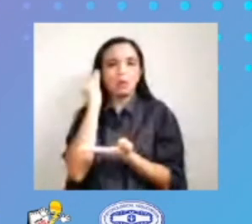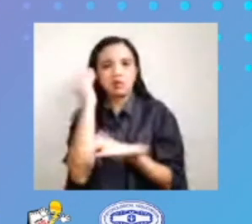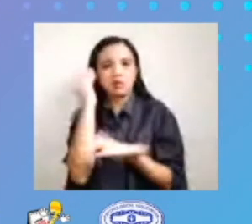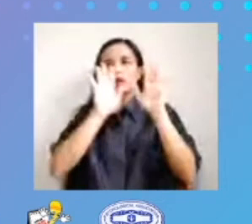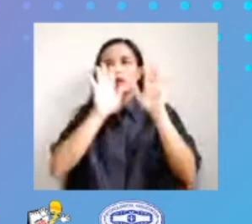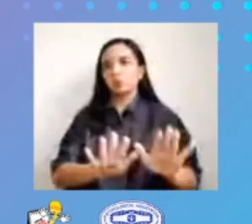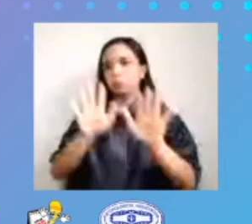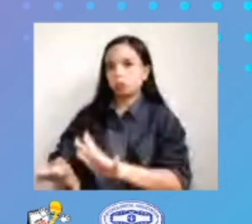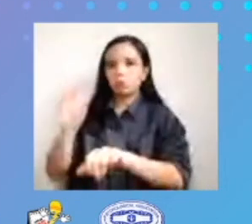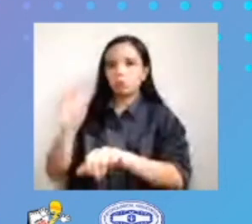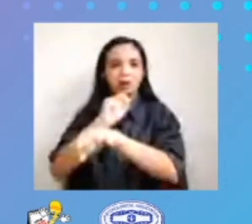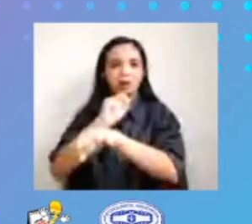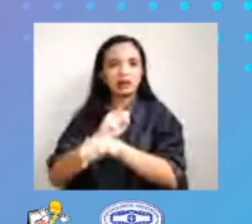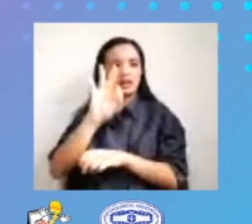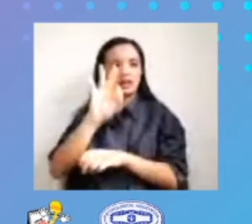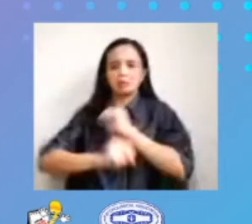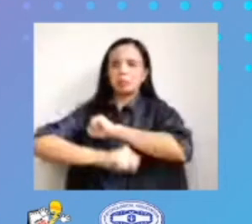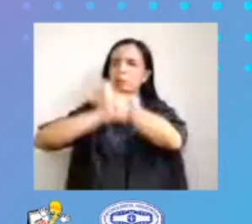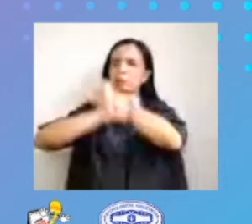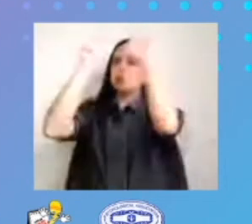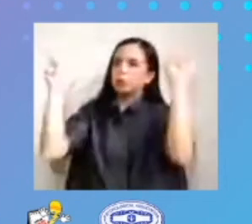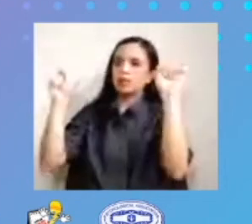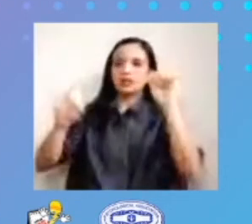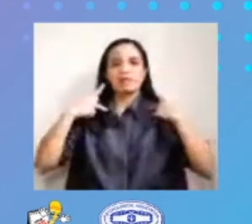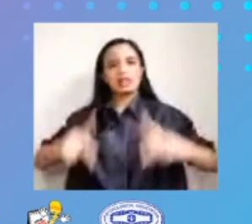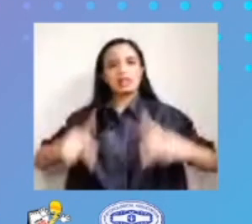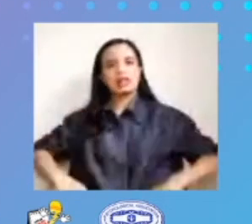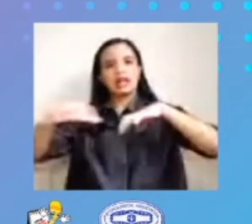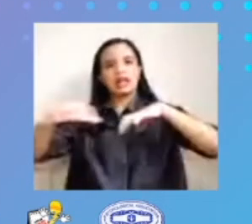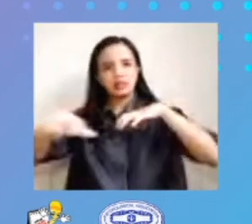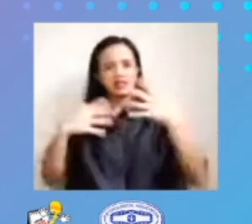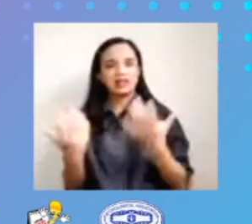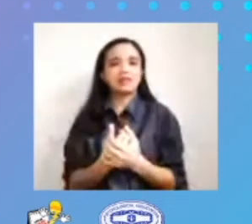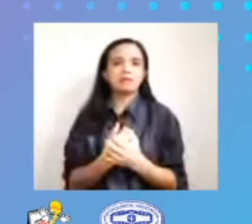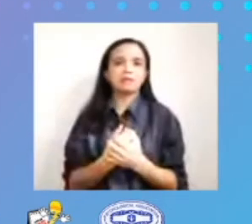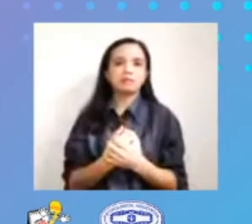Yes, definitely. No, kasi nga when your body is active,